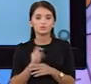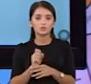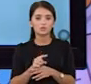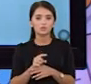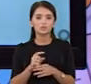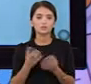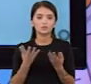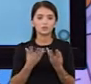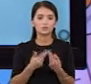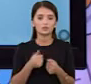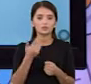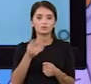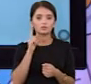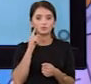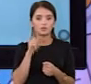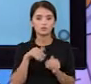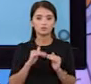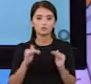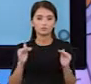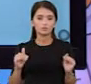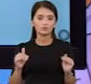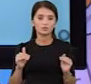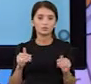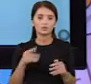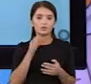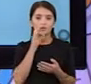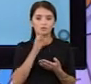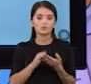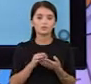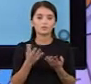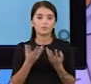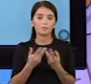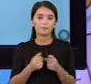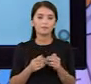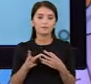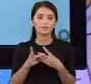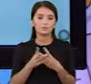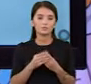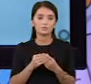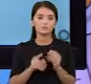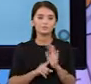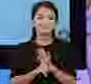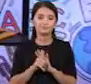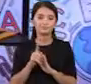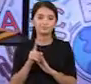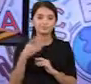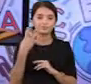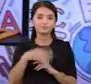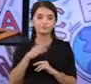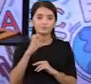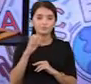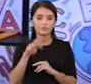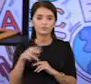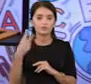misollarni hisoblashni siz bilasiz-a, bolajonlar? Unday bo'lsa, qani hisoblash ishini birgalikda boshlaymiz. 40